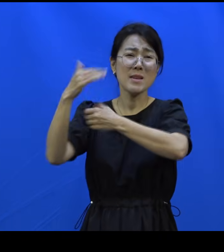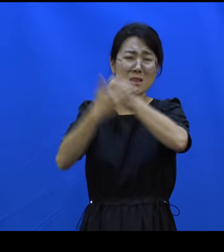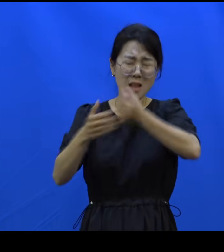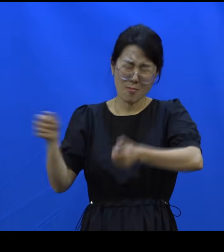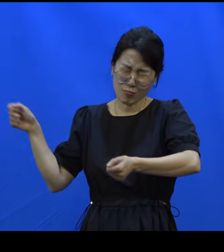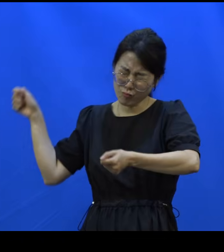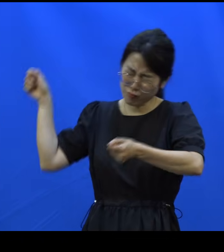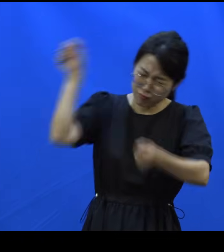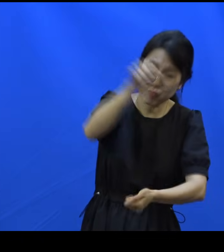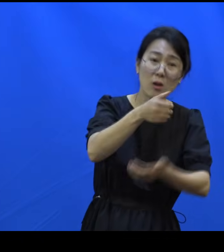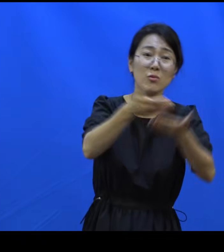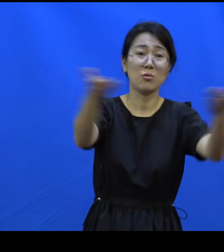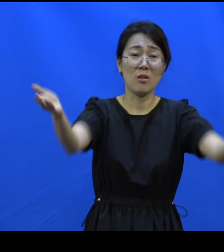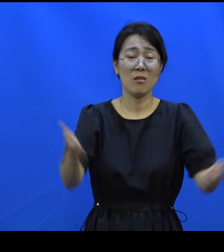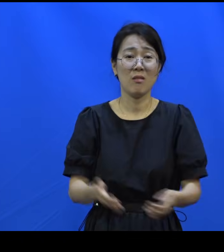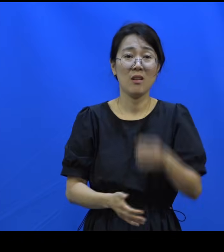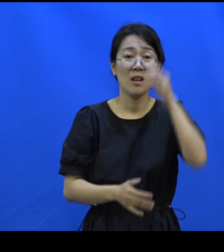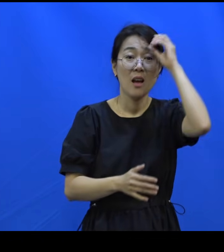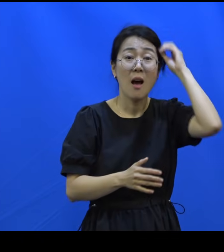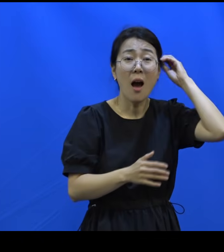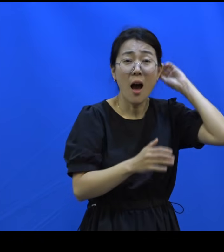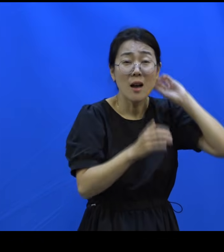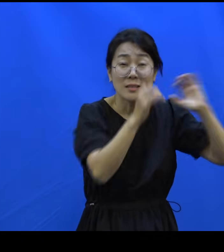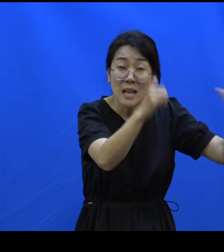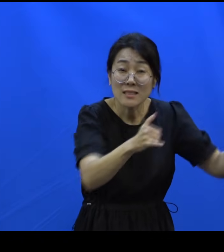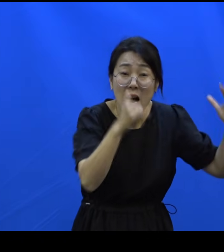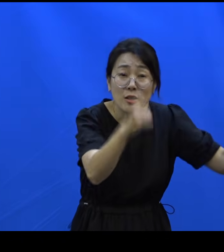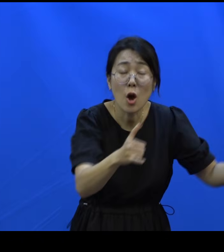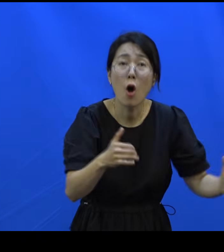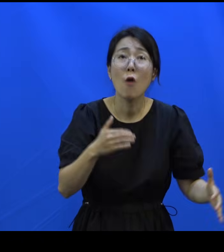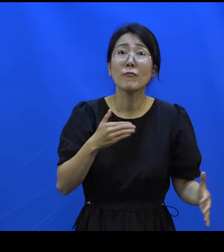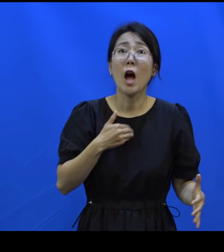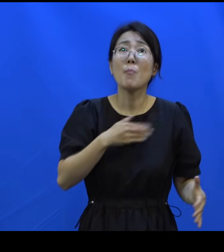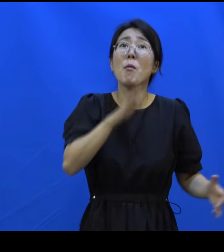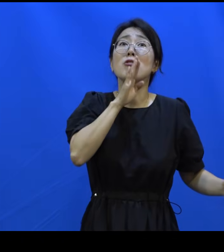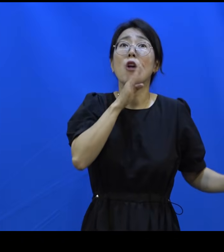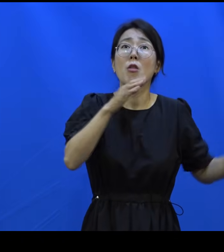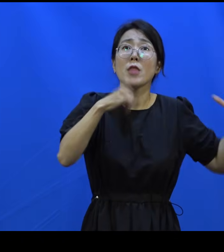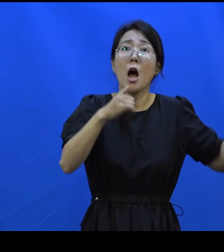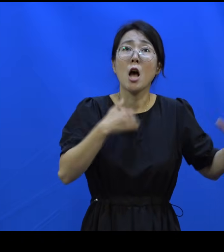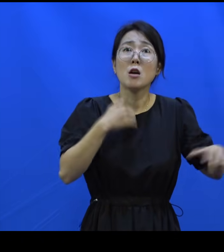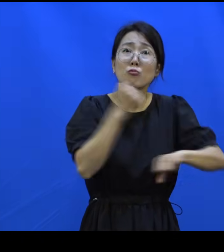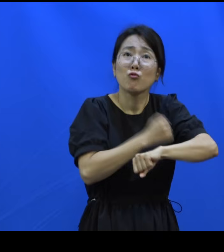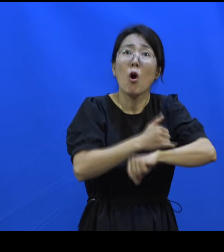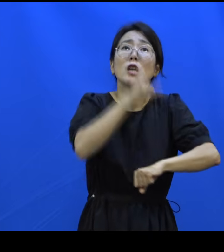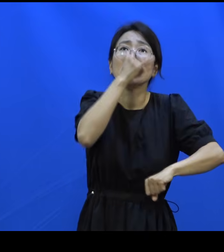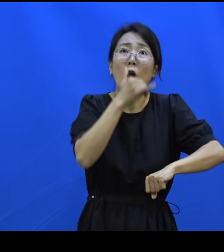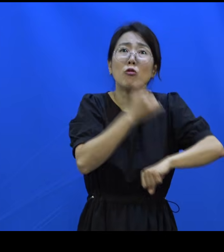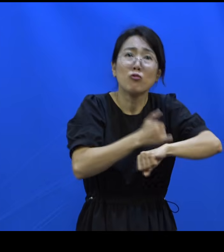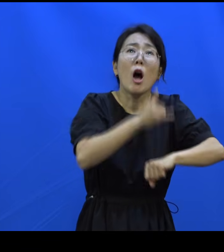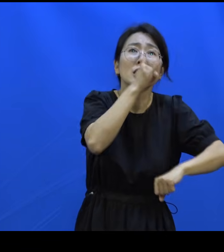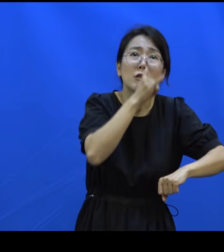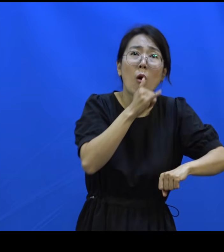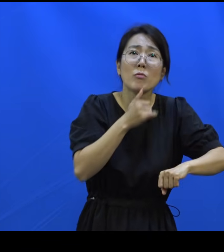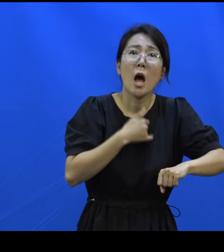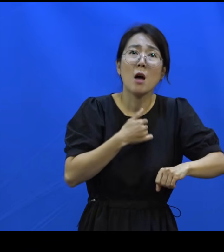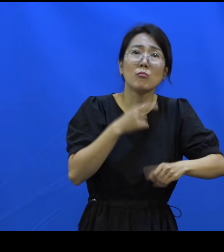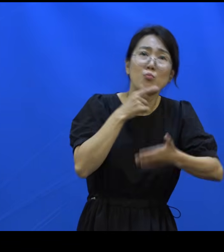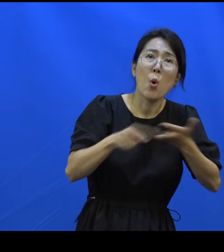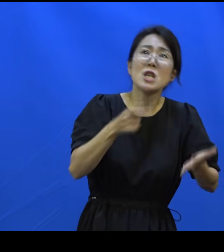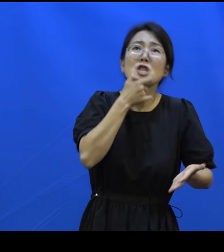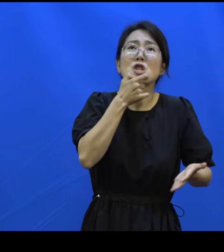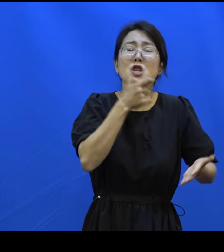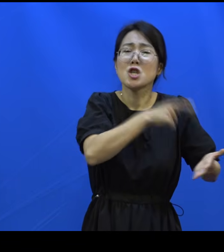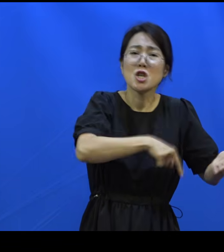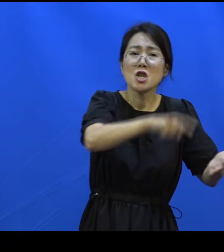이걸 따지죠. 원리 원칙을 따지고 자신의 권리를 철저히 주장합니다. 그런데 여러분, 그리스도가 우리에게 보여줄 모습은 전혀 다른